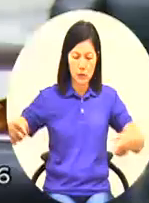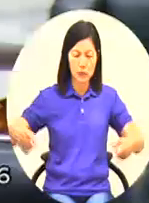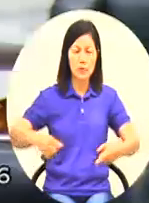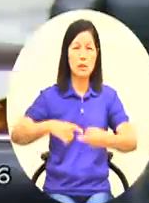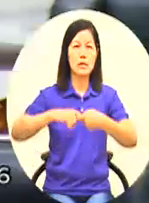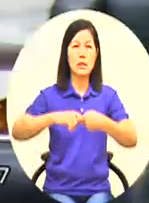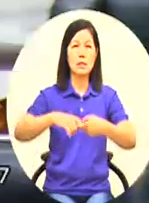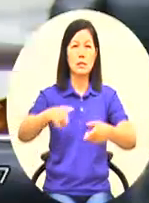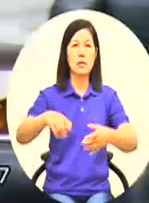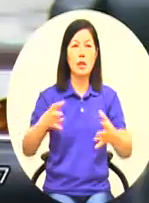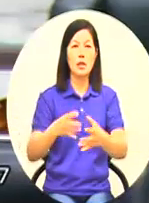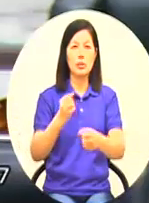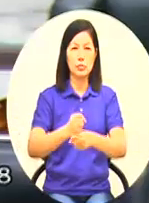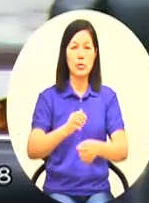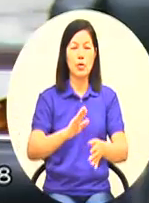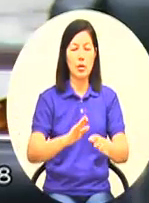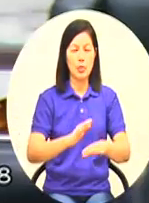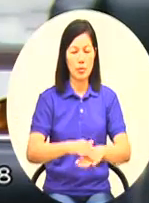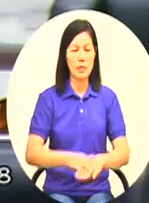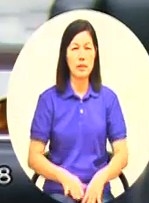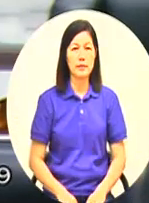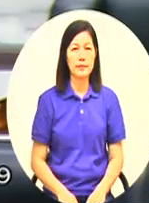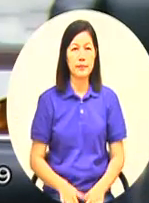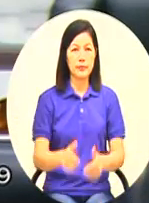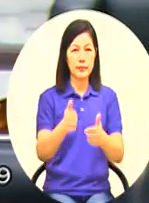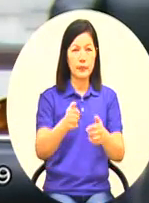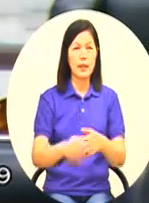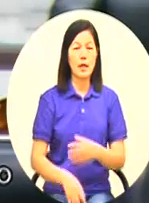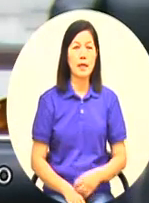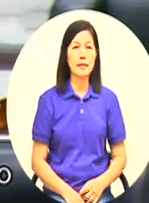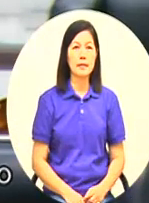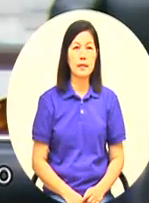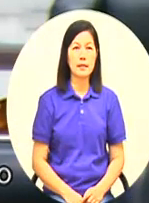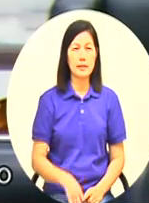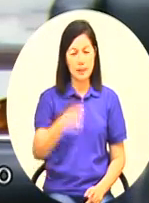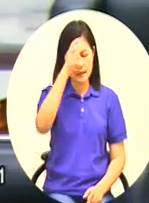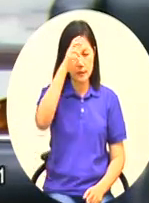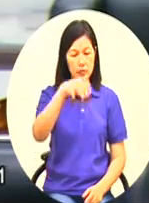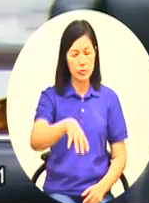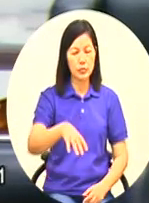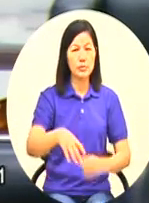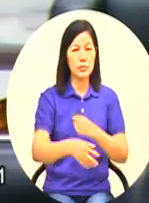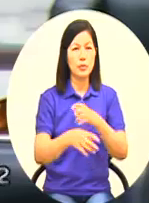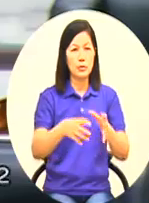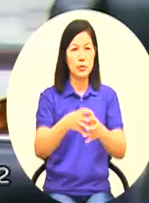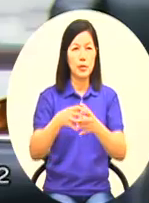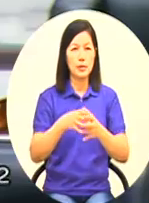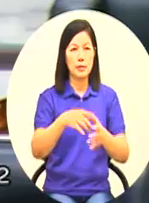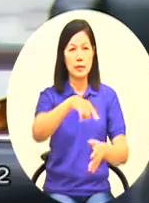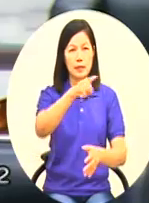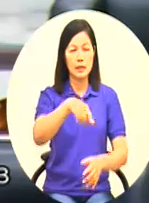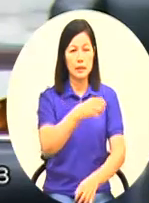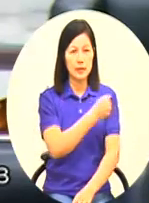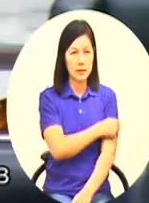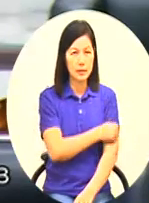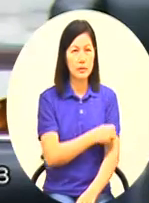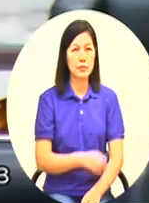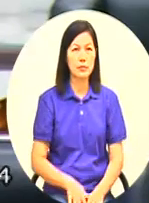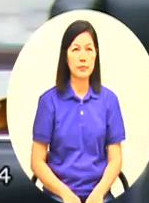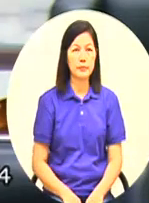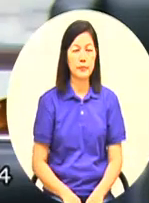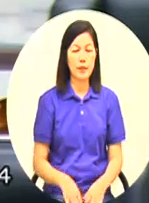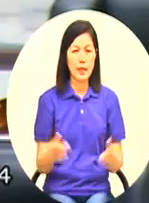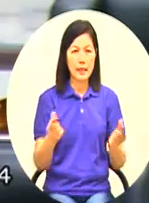的，好，那谢谢我们叶大队长和我们警察局团队啊，大家辛苦啊哈。那像我